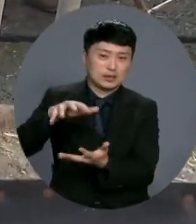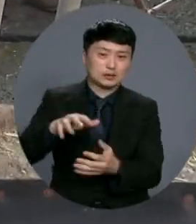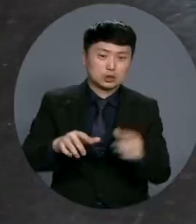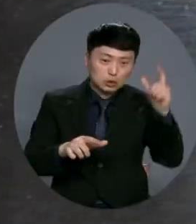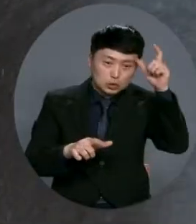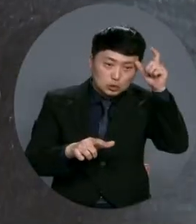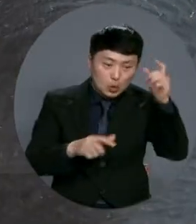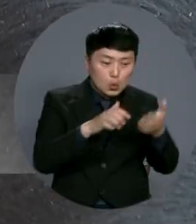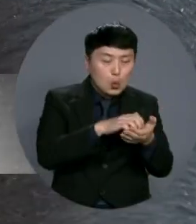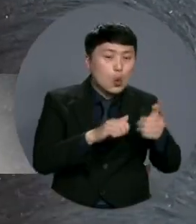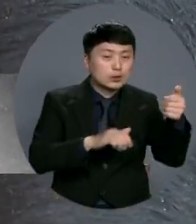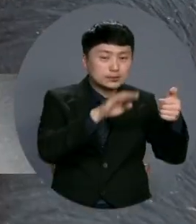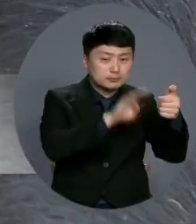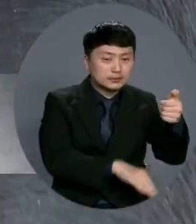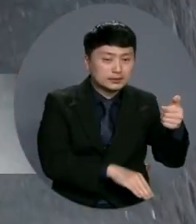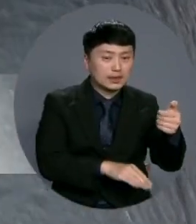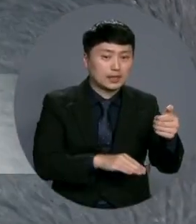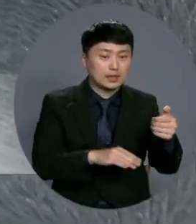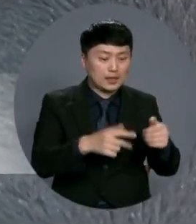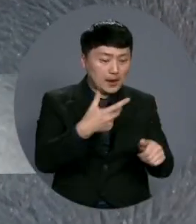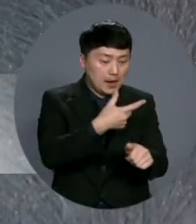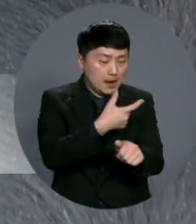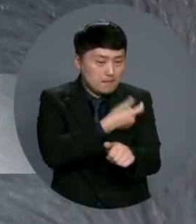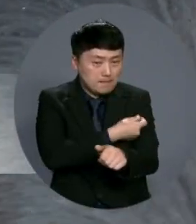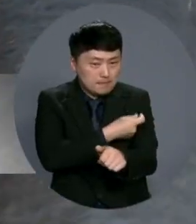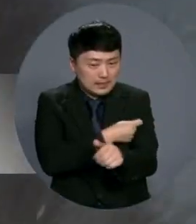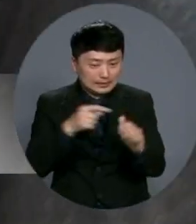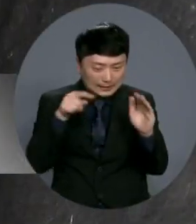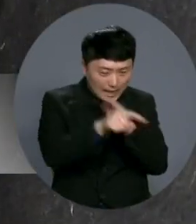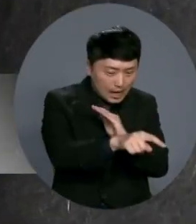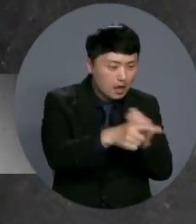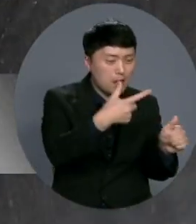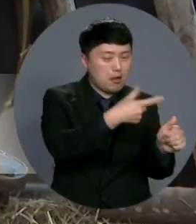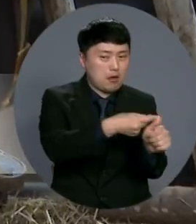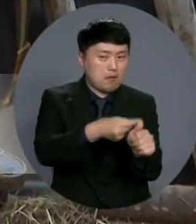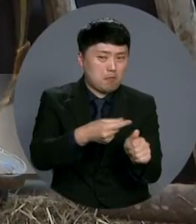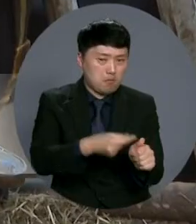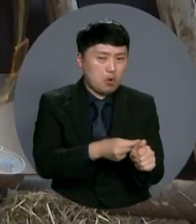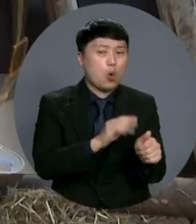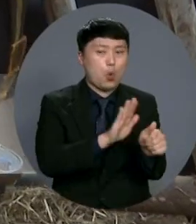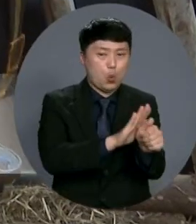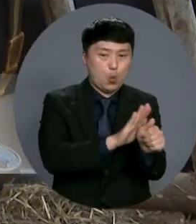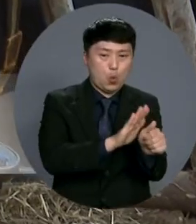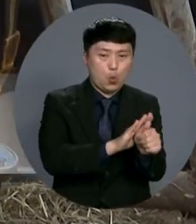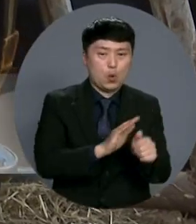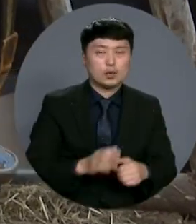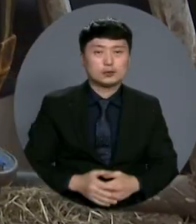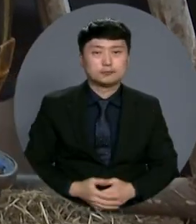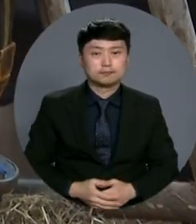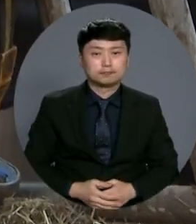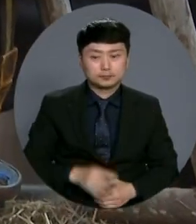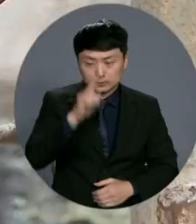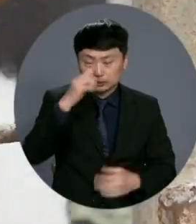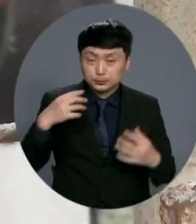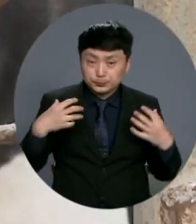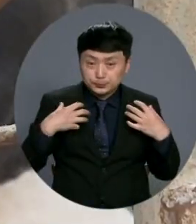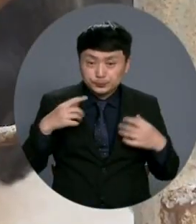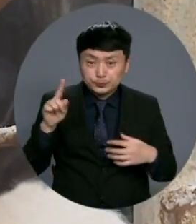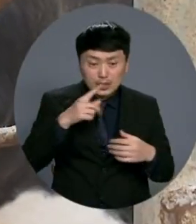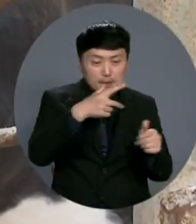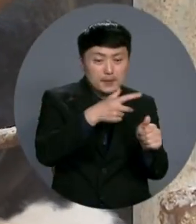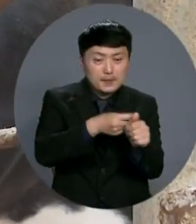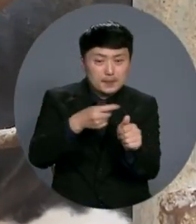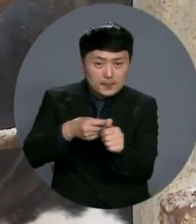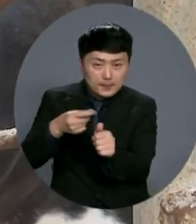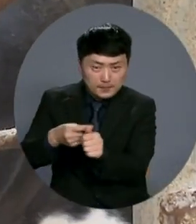50마리 미만 농가에는 백신 접종 지원반이 직접 방문해 접종을 지원합니다. 방역 당국은 예방